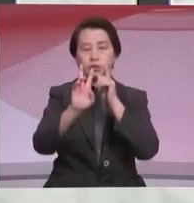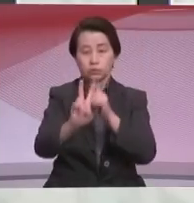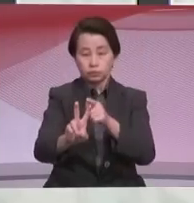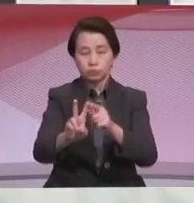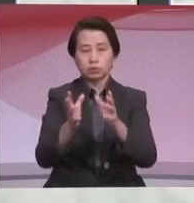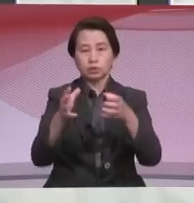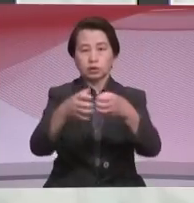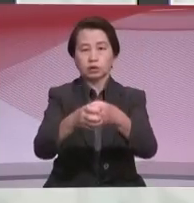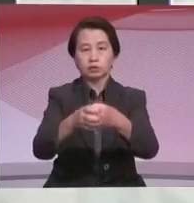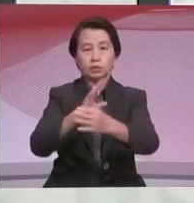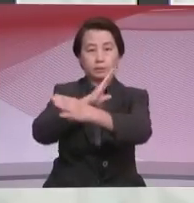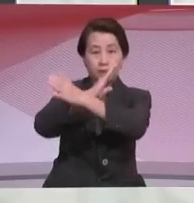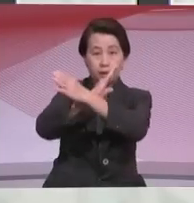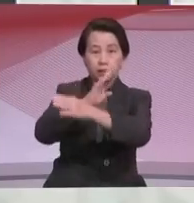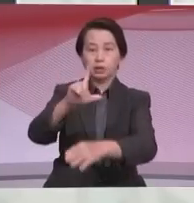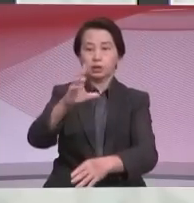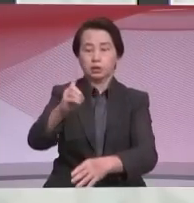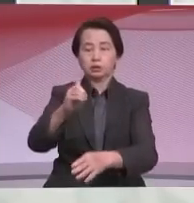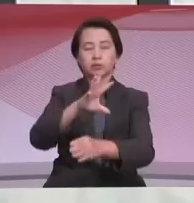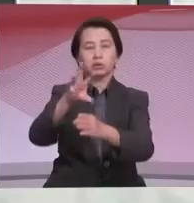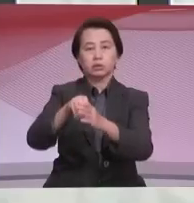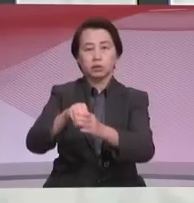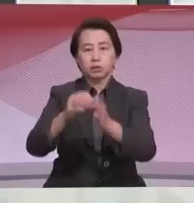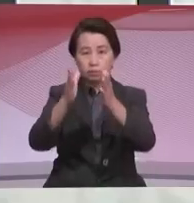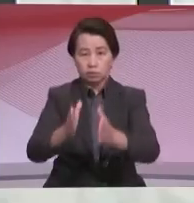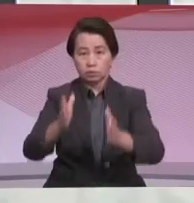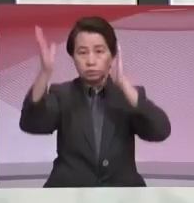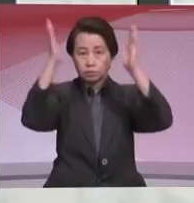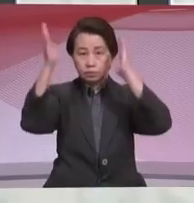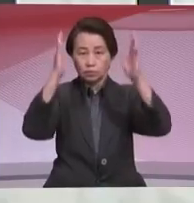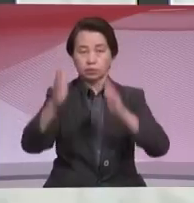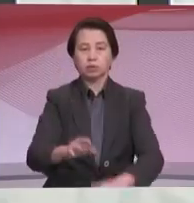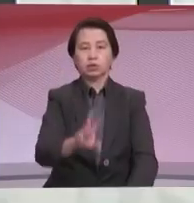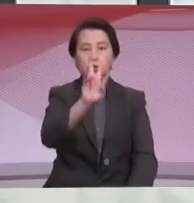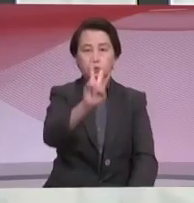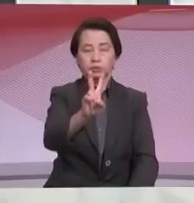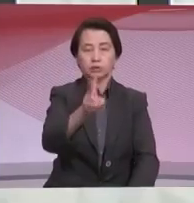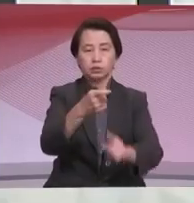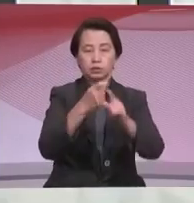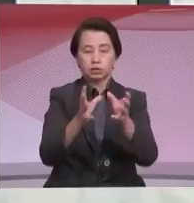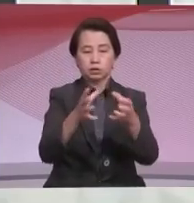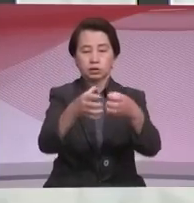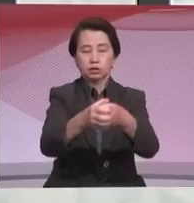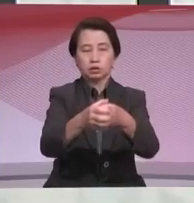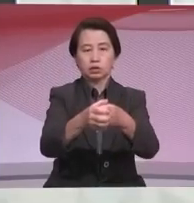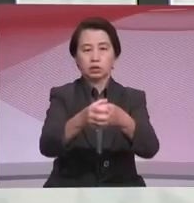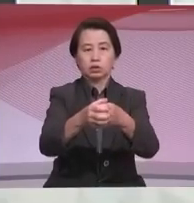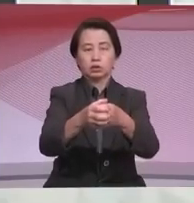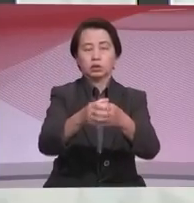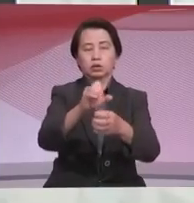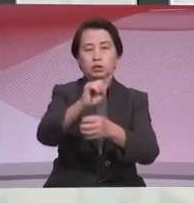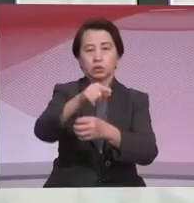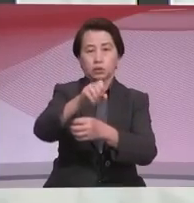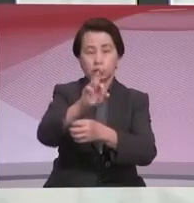daripada kluster Benteng Lahad Datu yang melibatkan warga negara. 2 kes daripada kluster Quarters yang